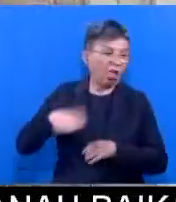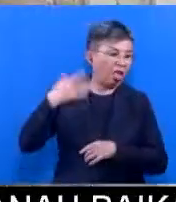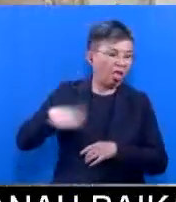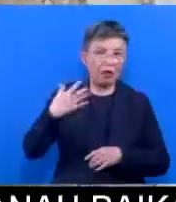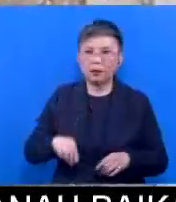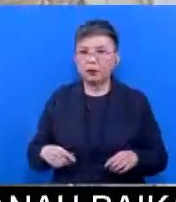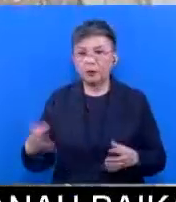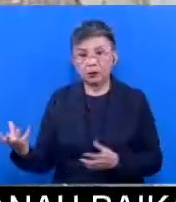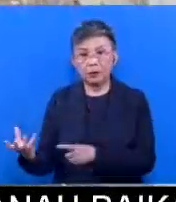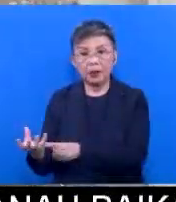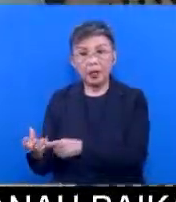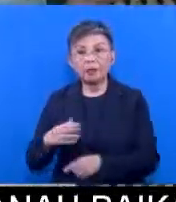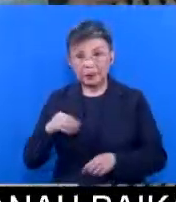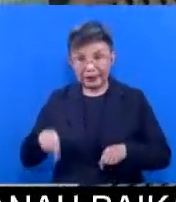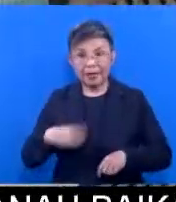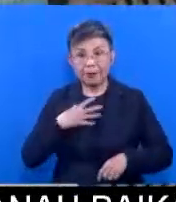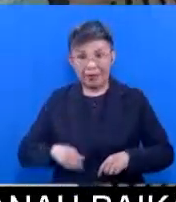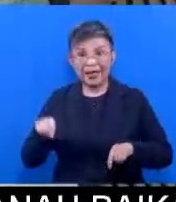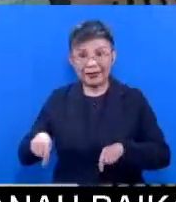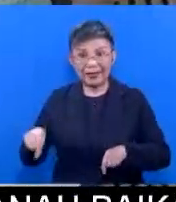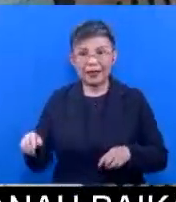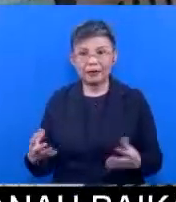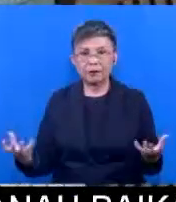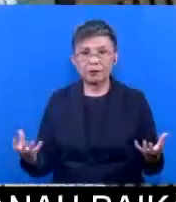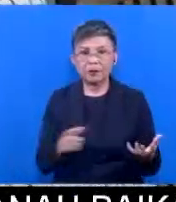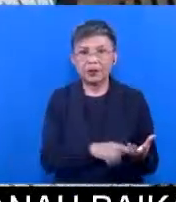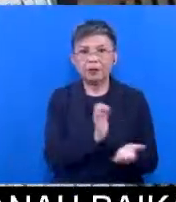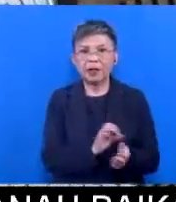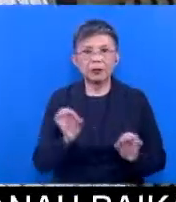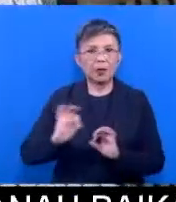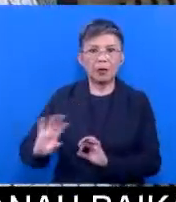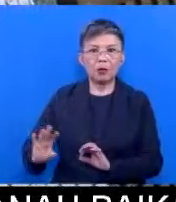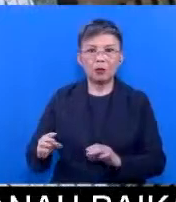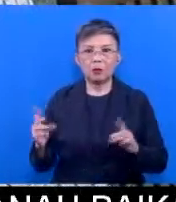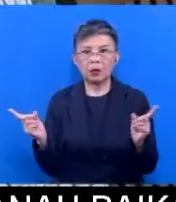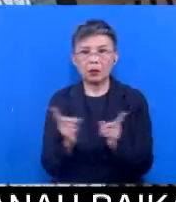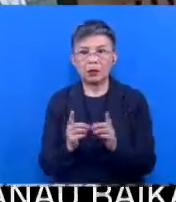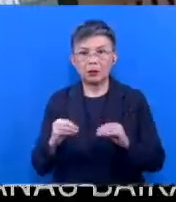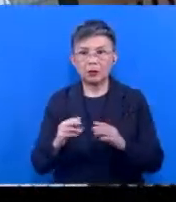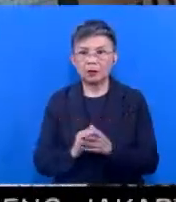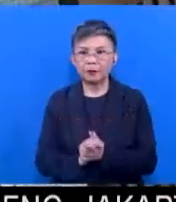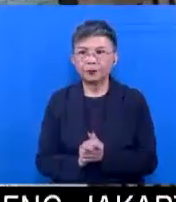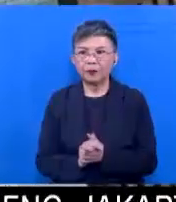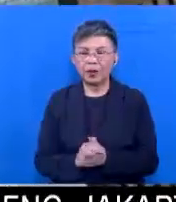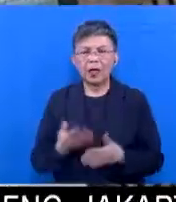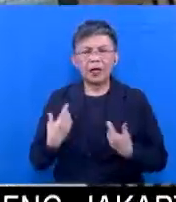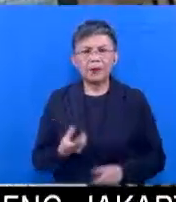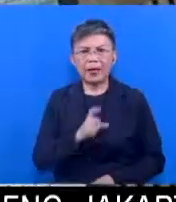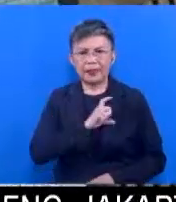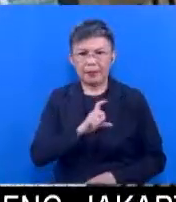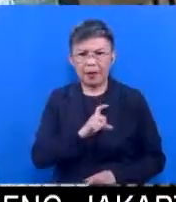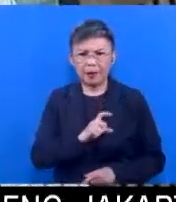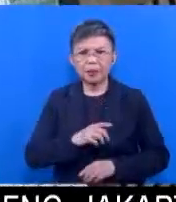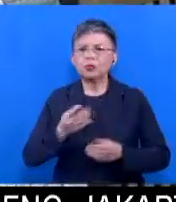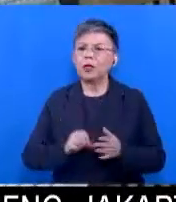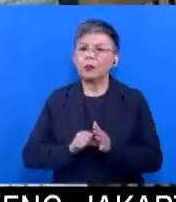bertemu. Kita umur 19 September tepatnya, kita kecamatan dengan Pak